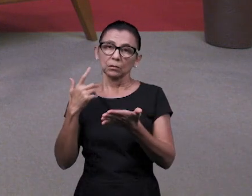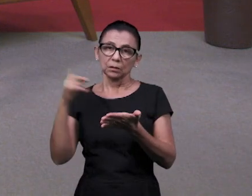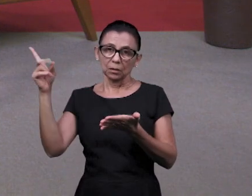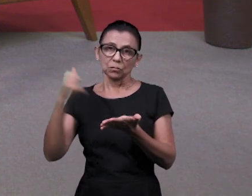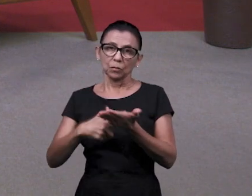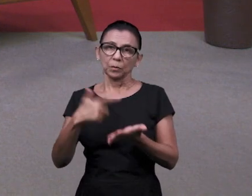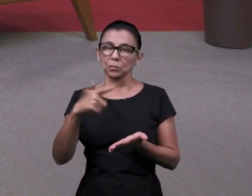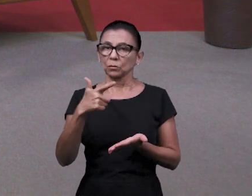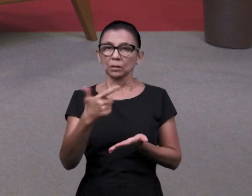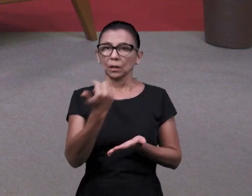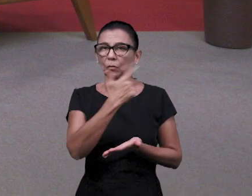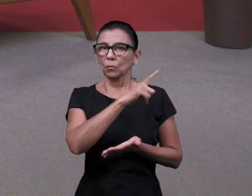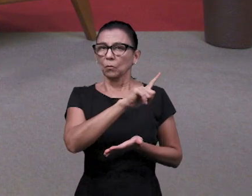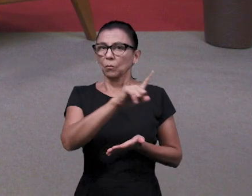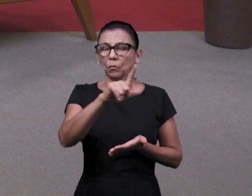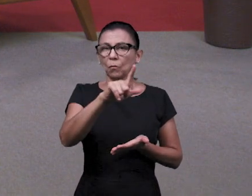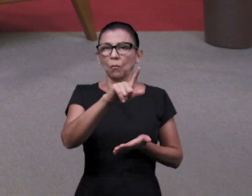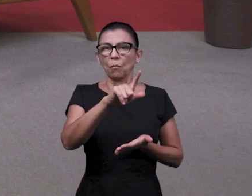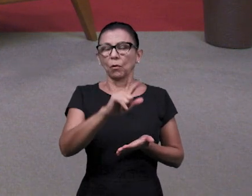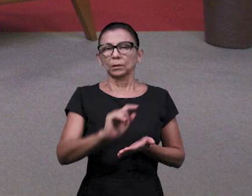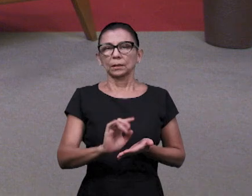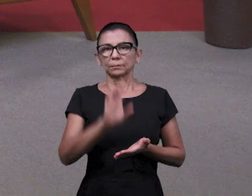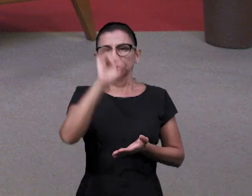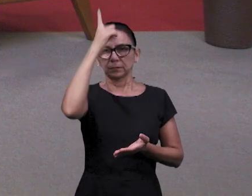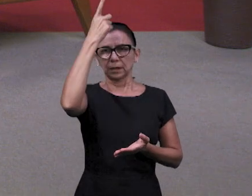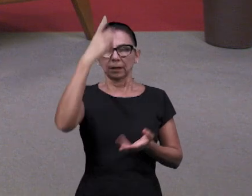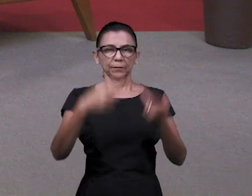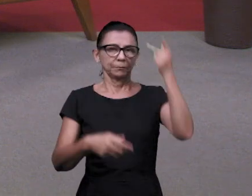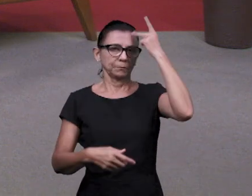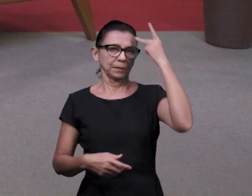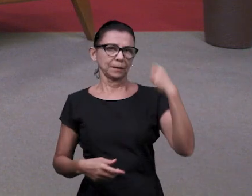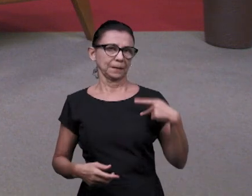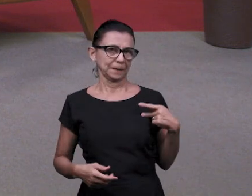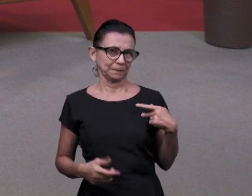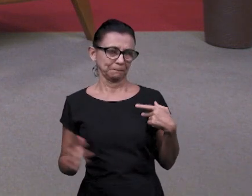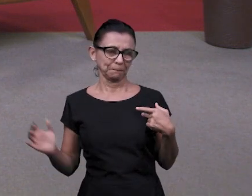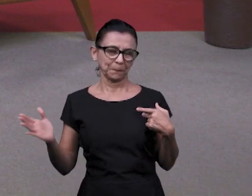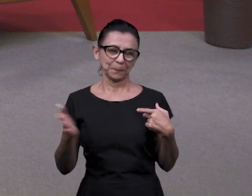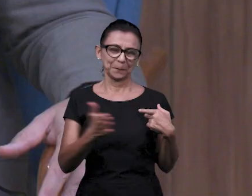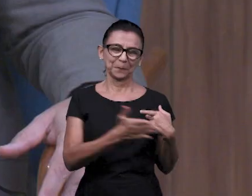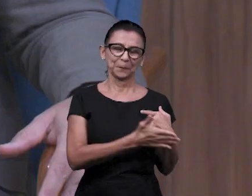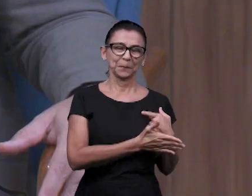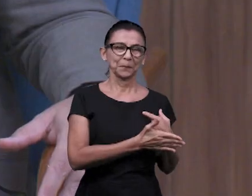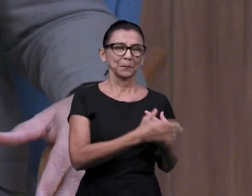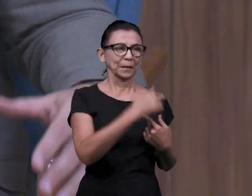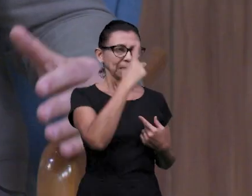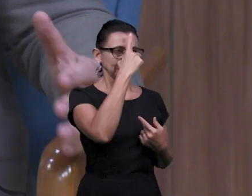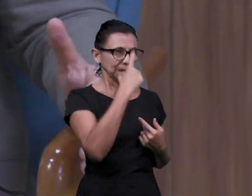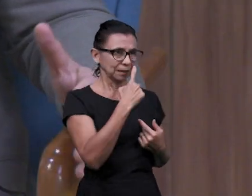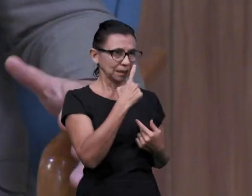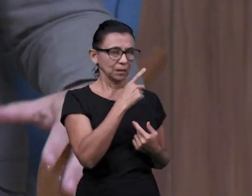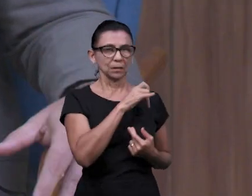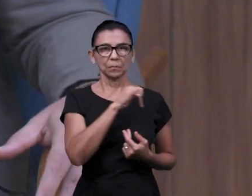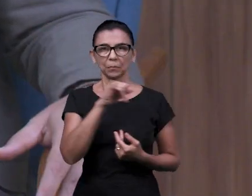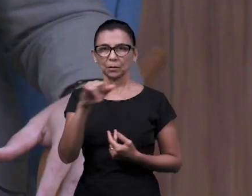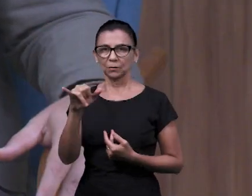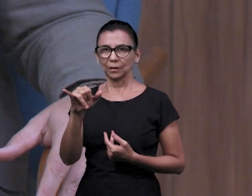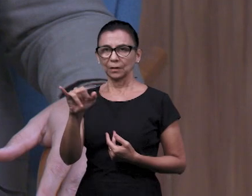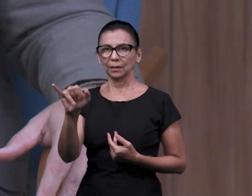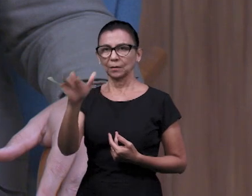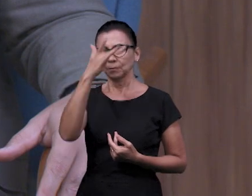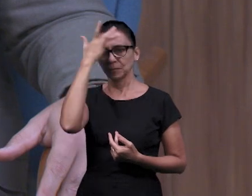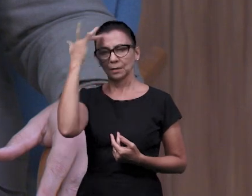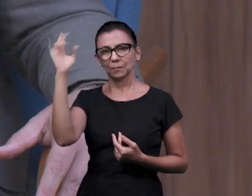Daniel, nous finissons toujours avec un mot, un message adressé aux personnes qui nous assistent. J'aimerais que